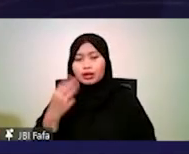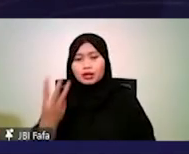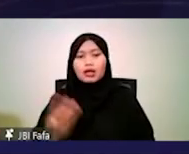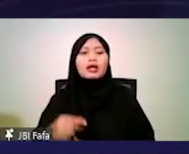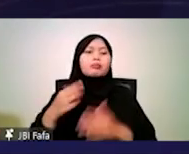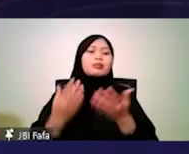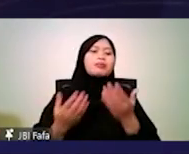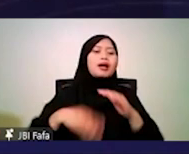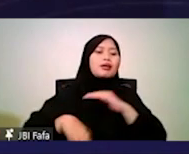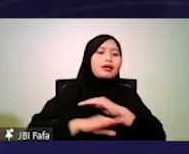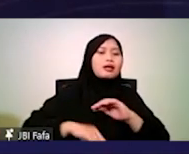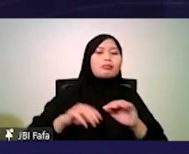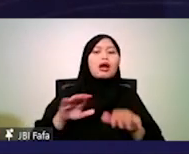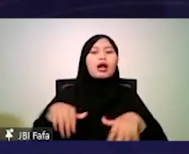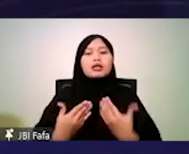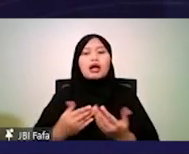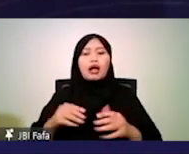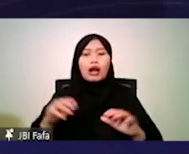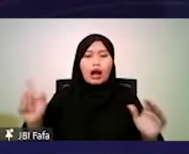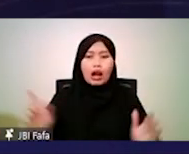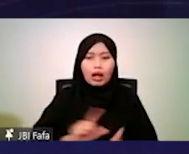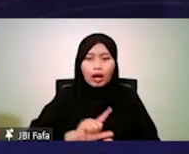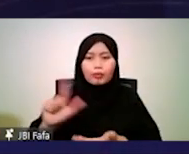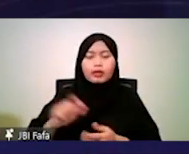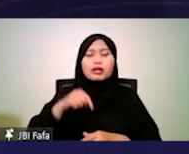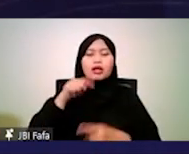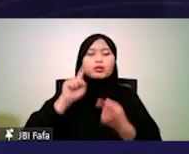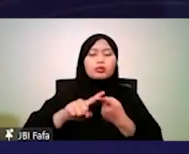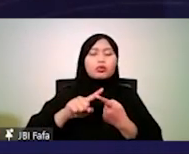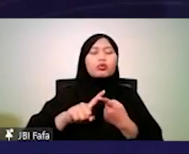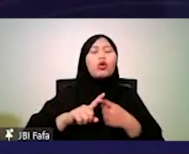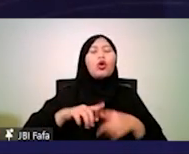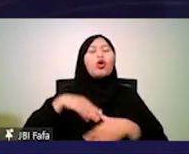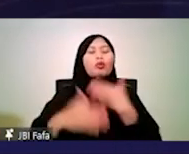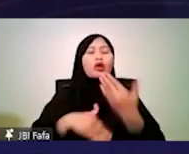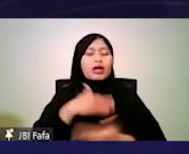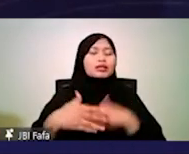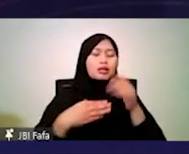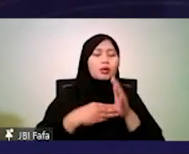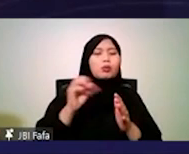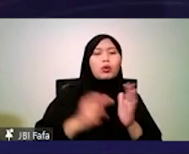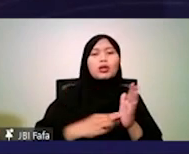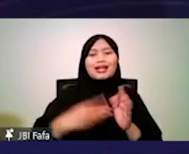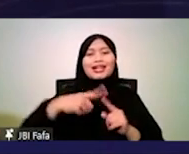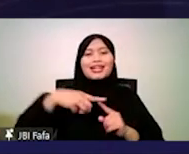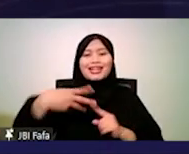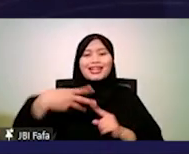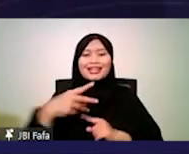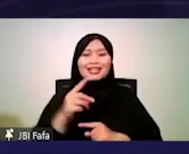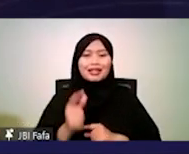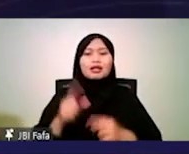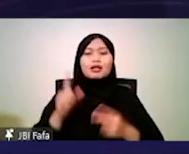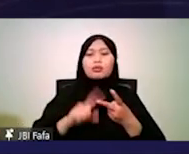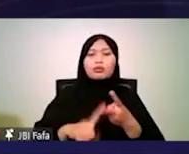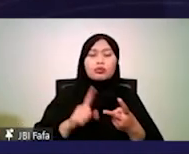dilengkapi nomor satu operasi moneter juga kita lakukan agar berjalan dengan Saint nomor dua